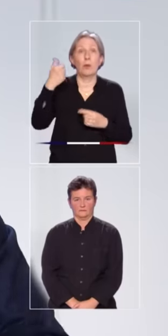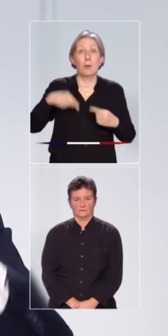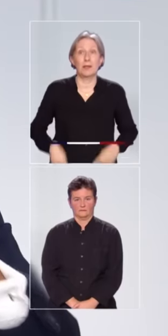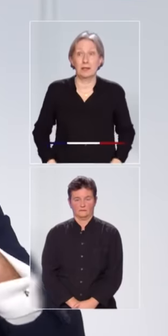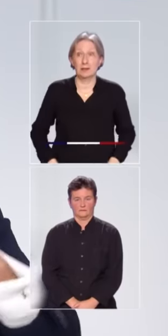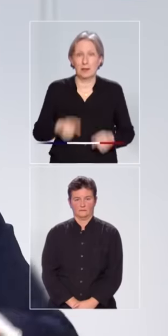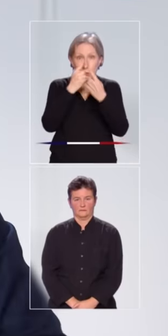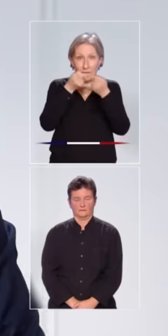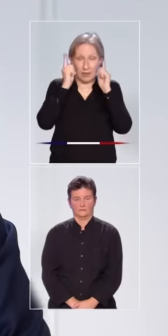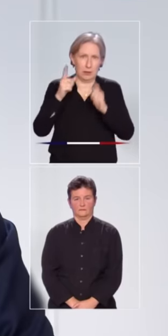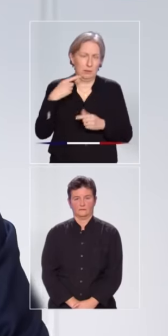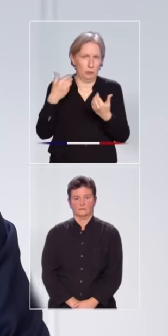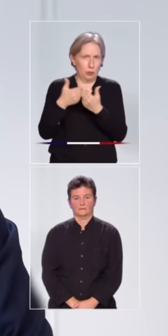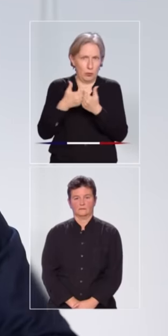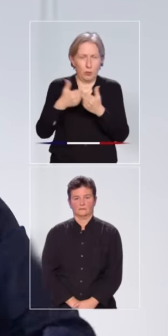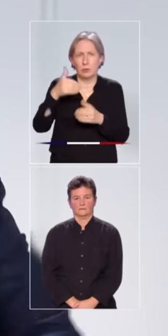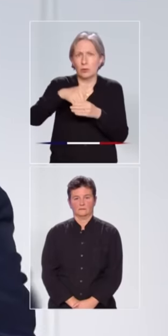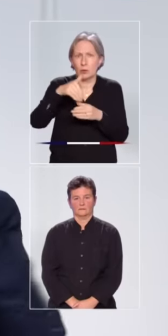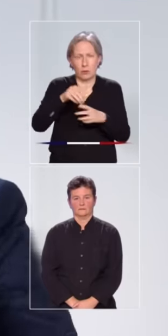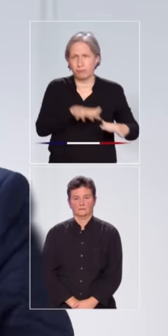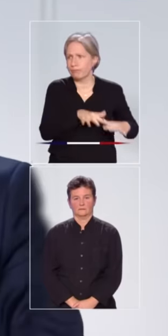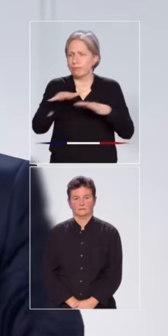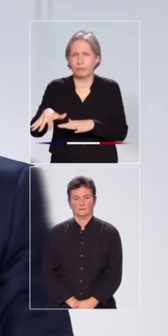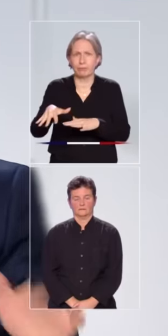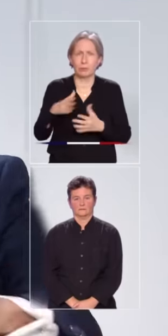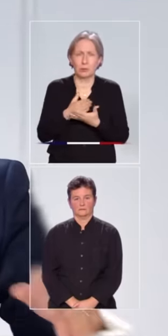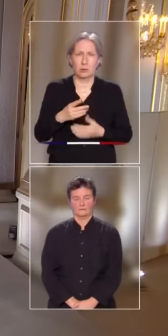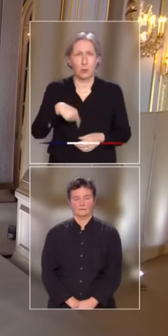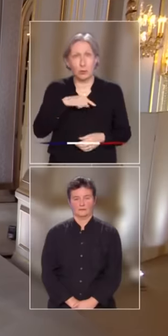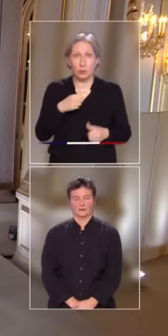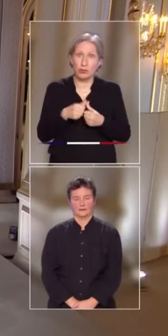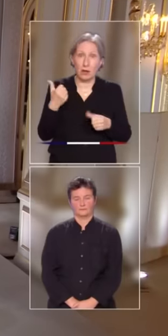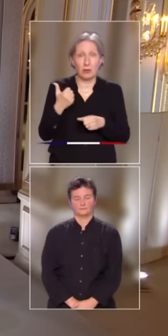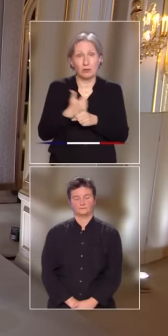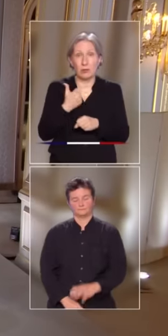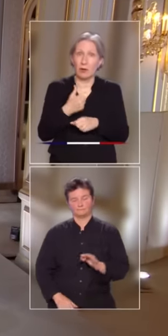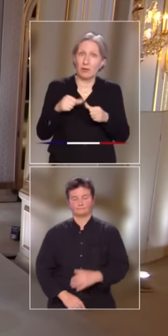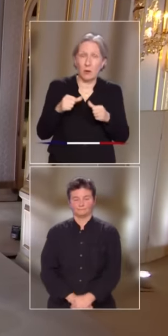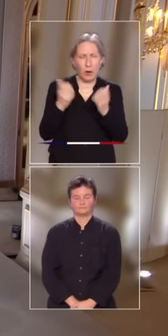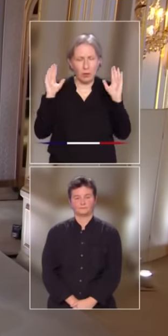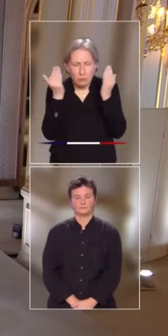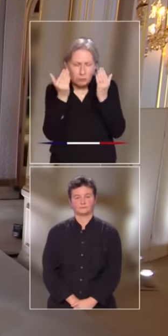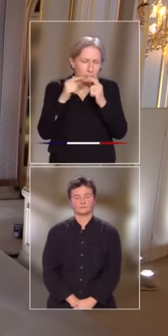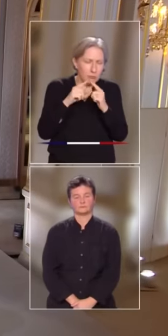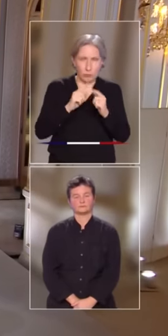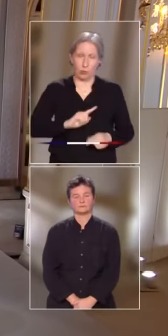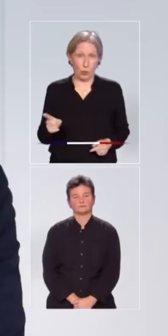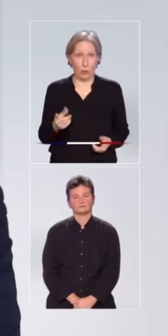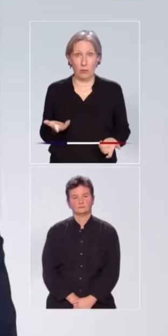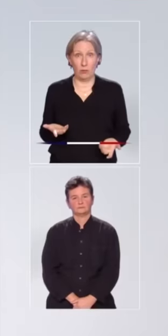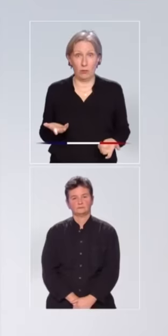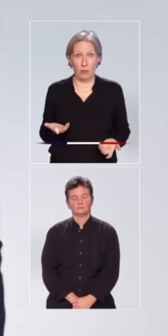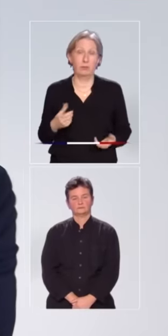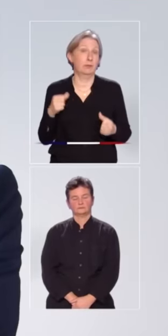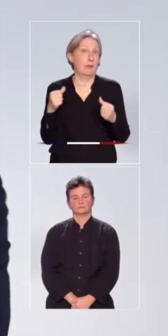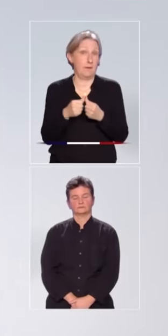dit que le projet secret que nous avons, c'est d'envoyer des troupes au sol. Et nous, à chaque fois, on réagit. On ferme des portes. Mmh. On se calfeutre. Non. Donc, j'ai décalé